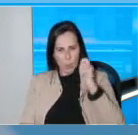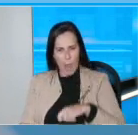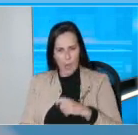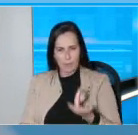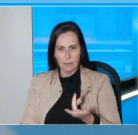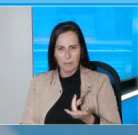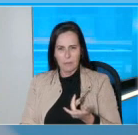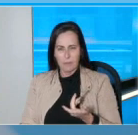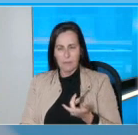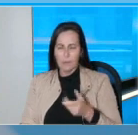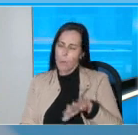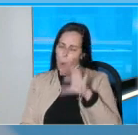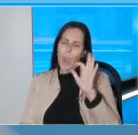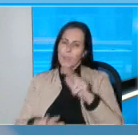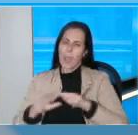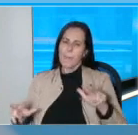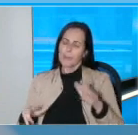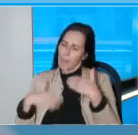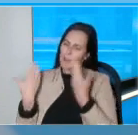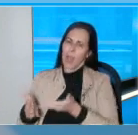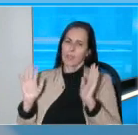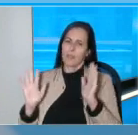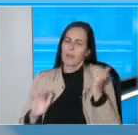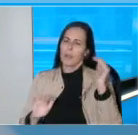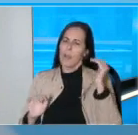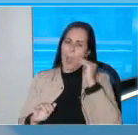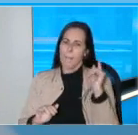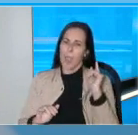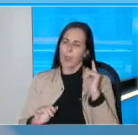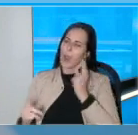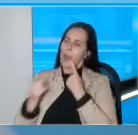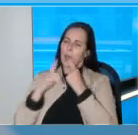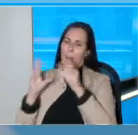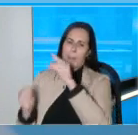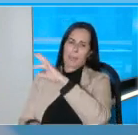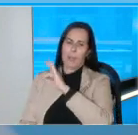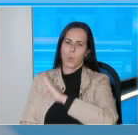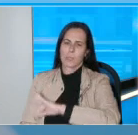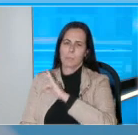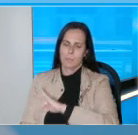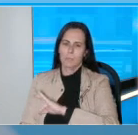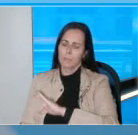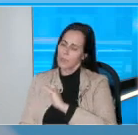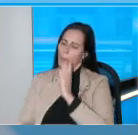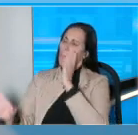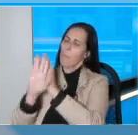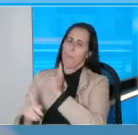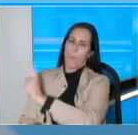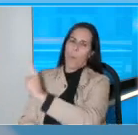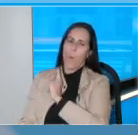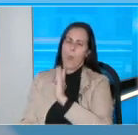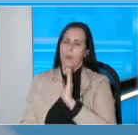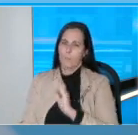נהנה ובוחר את המצב הזה של לתת לביידן ולשאר הגורמים האירופאים ומערבים לנהל